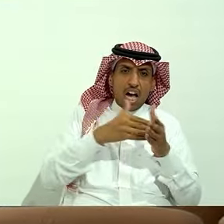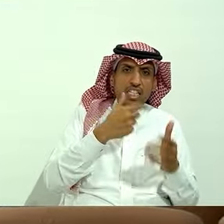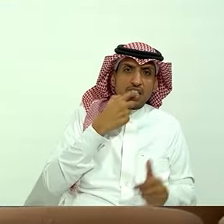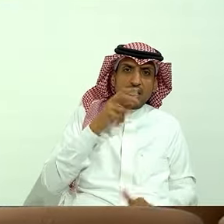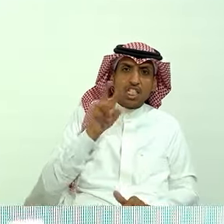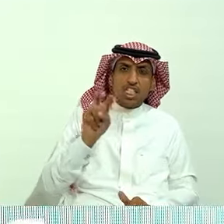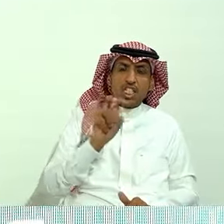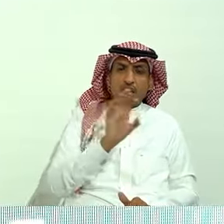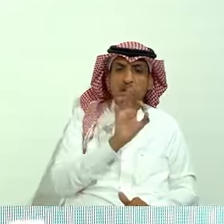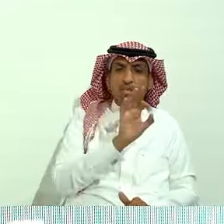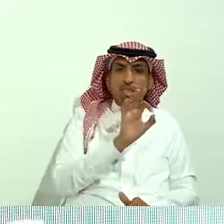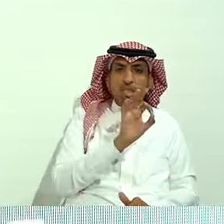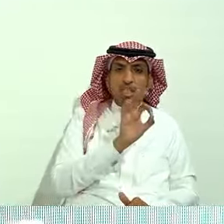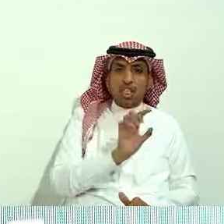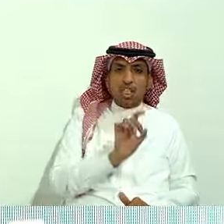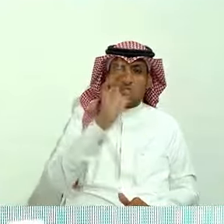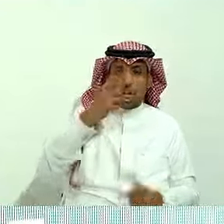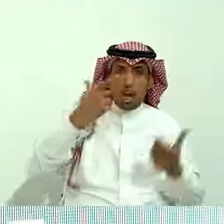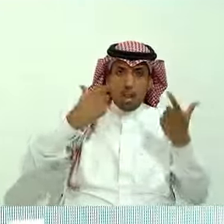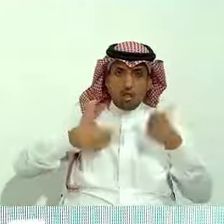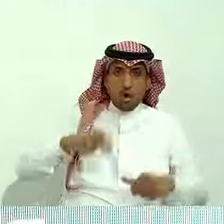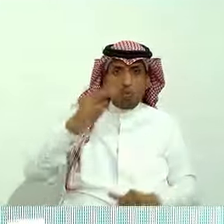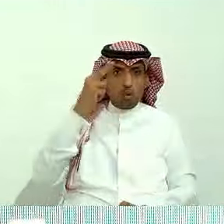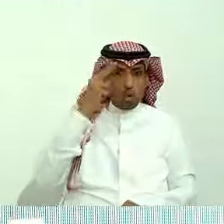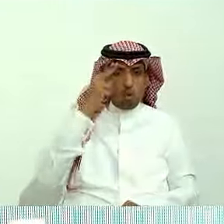2050 مرتدين الثوب السعودي.